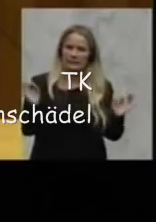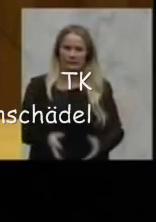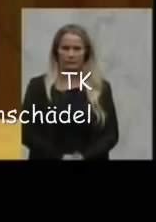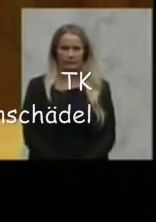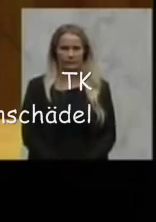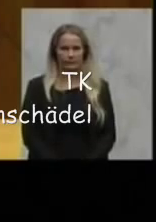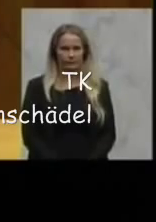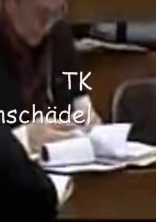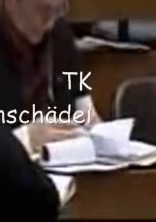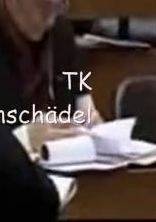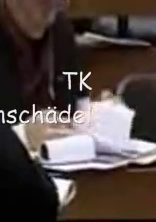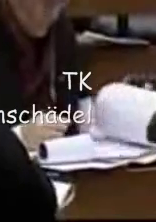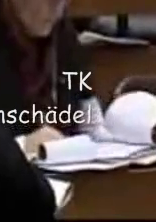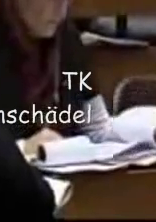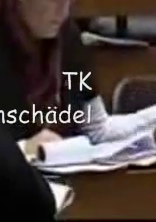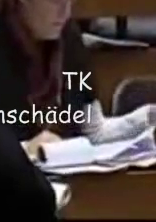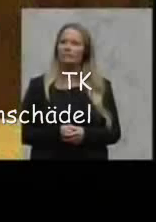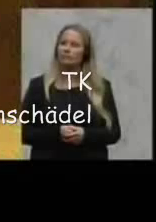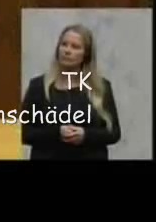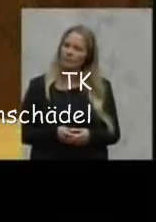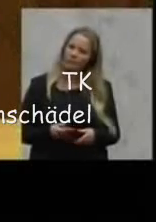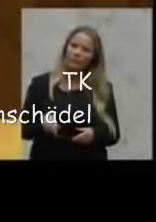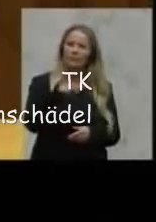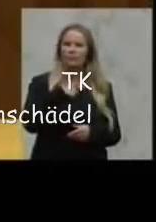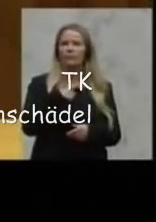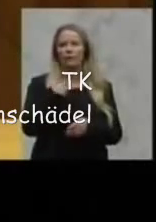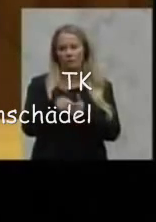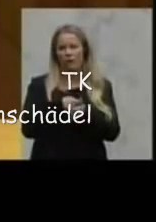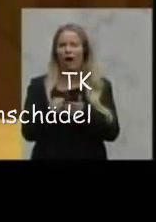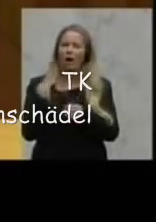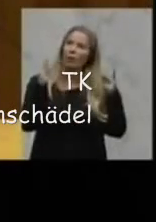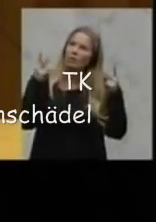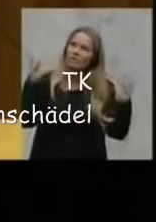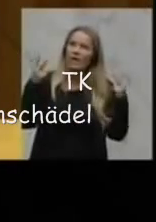wer hat denn Geburtstag? Niemand! Also,